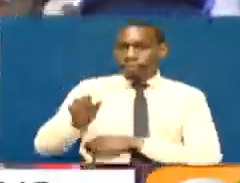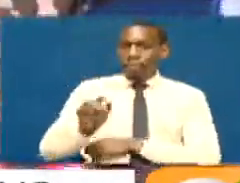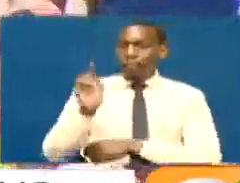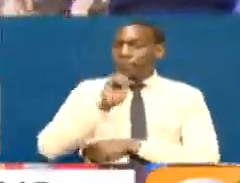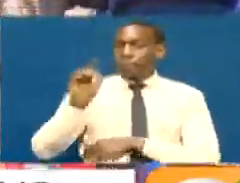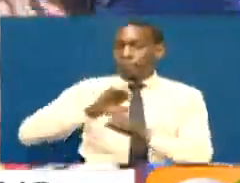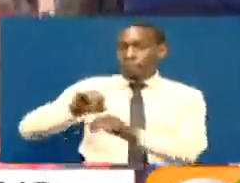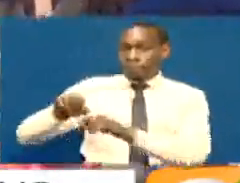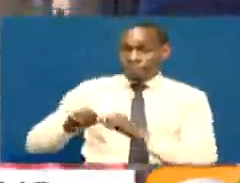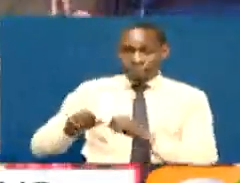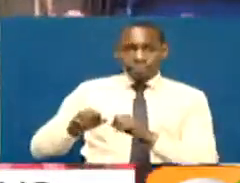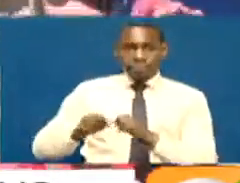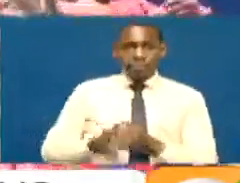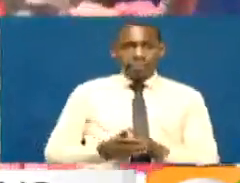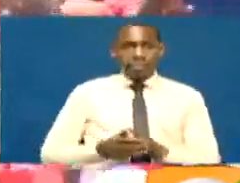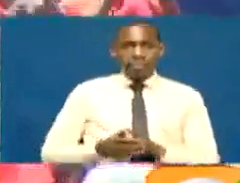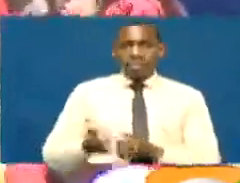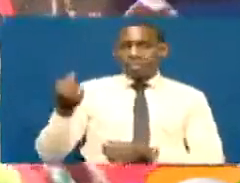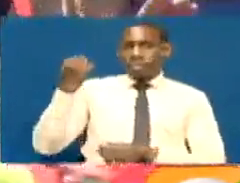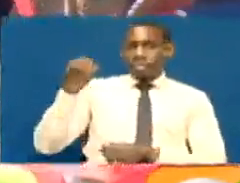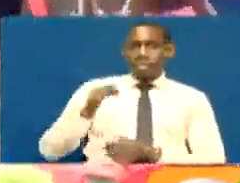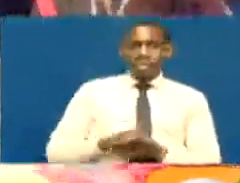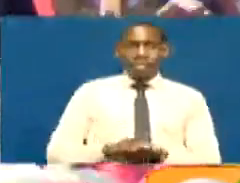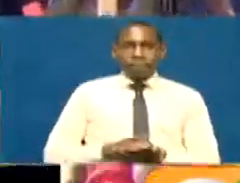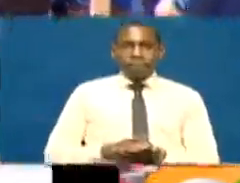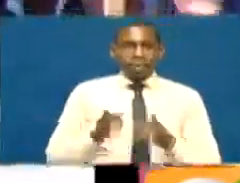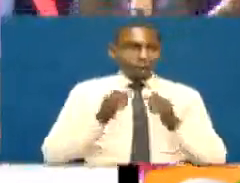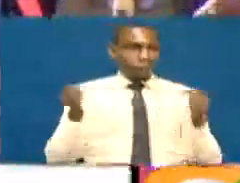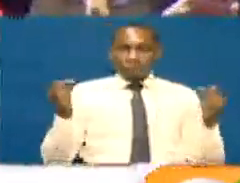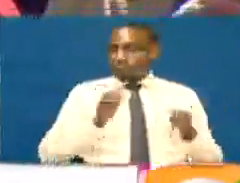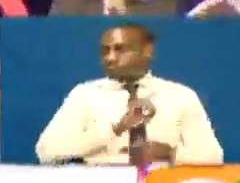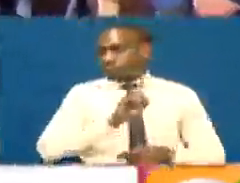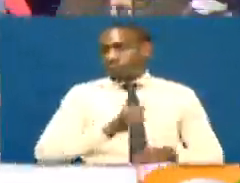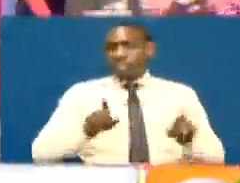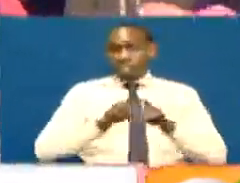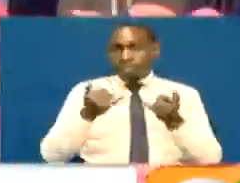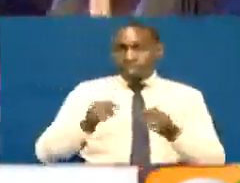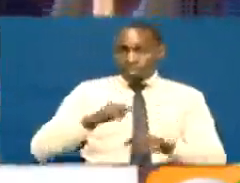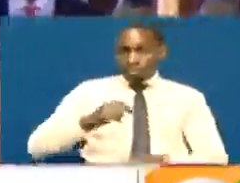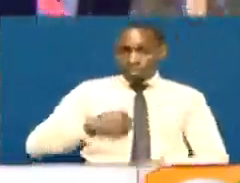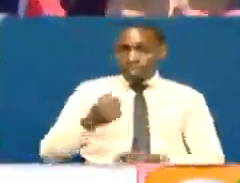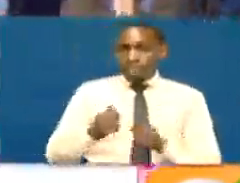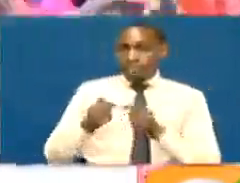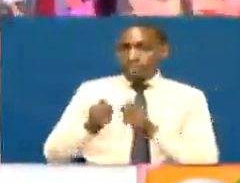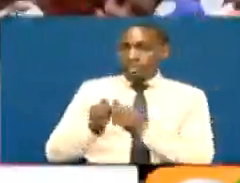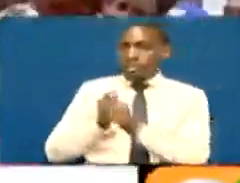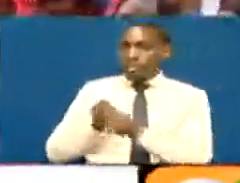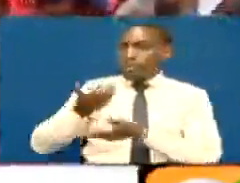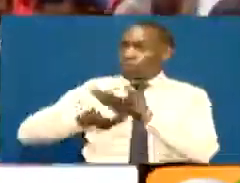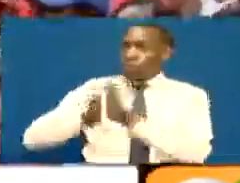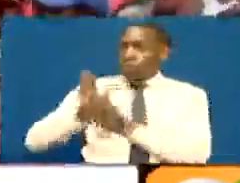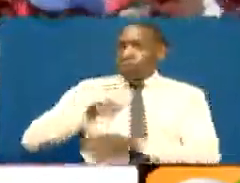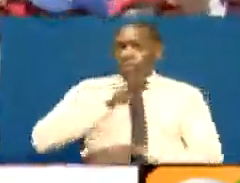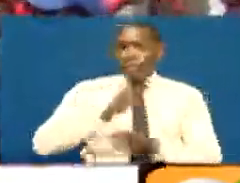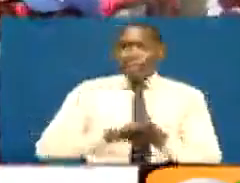mnyakuzi. Jana alikuwa yeye na kanusa. Ndio sababu nilikataa kwenda kuongea na yeye. Odinga